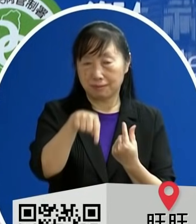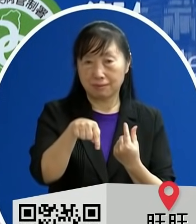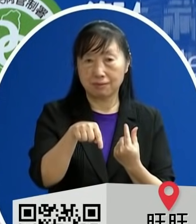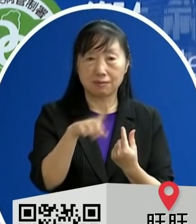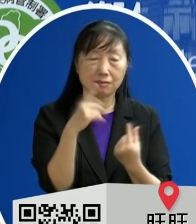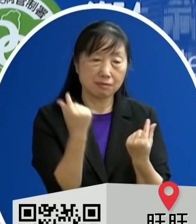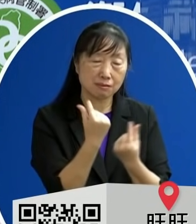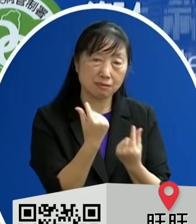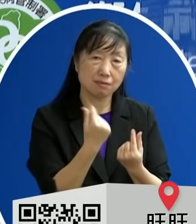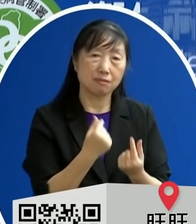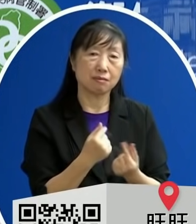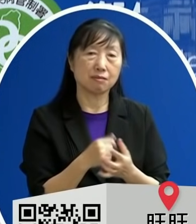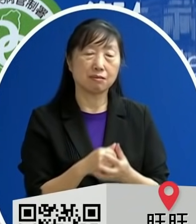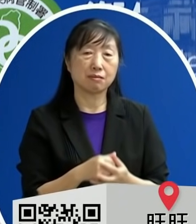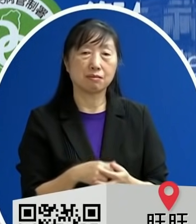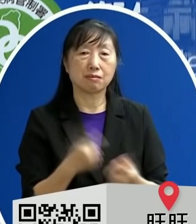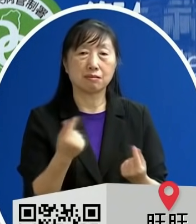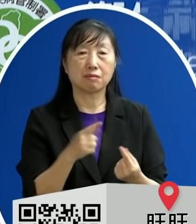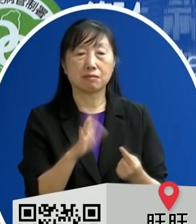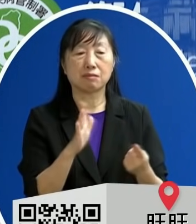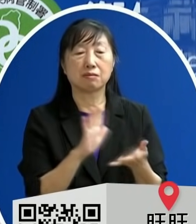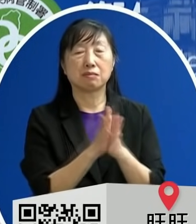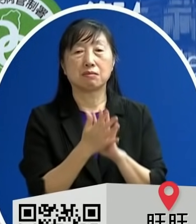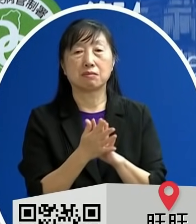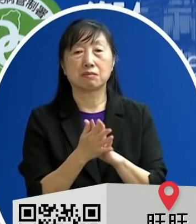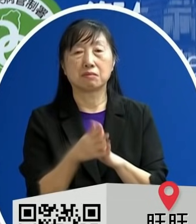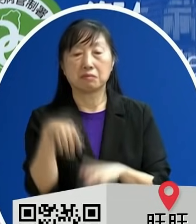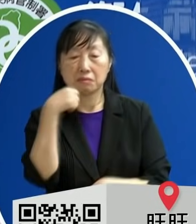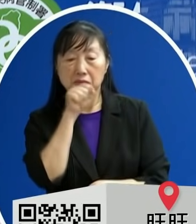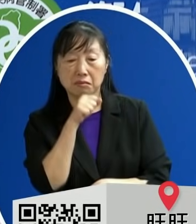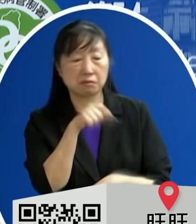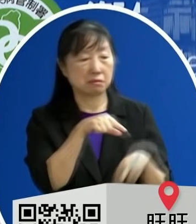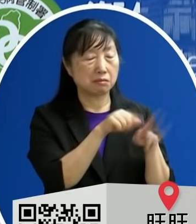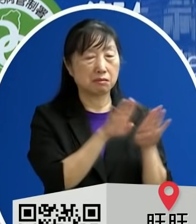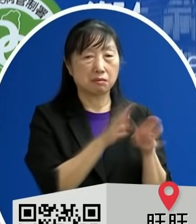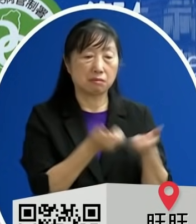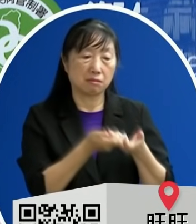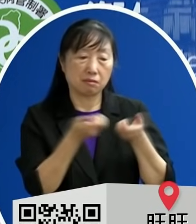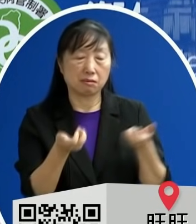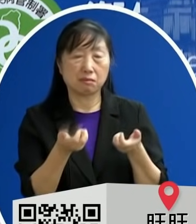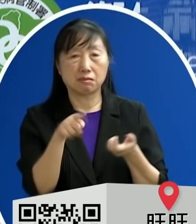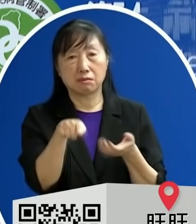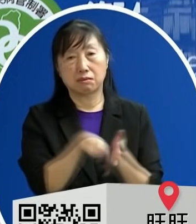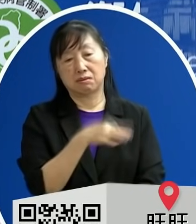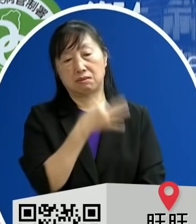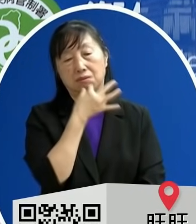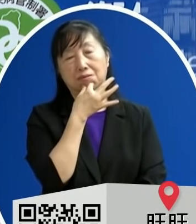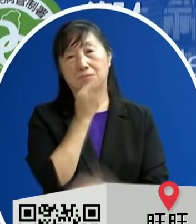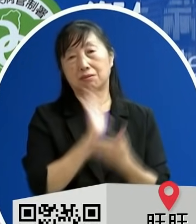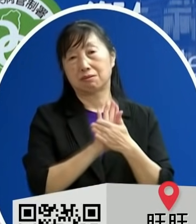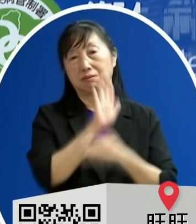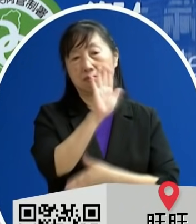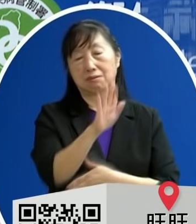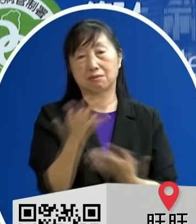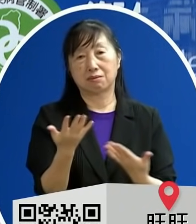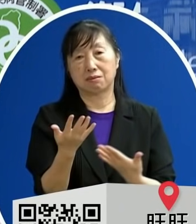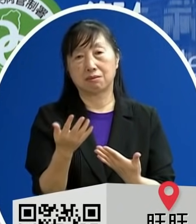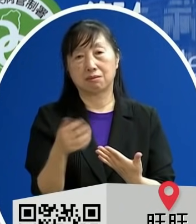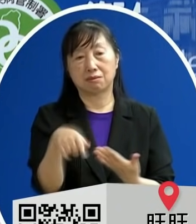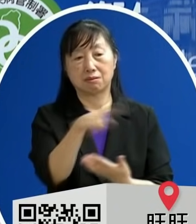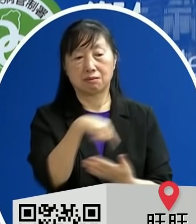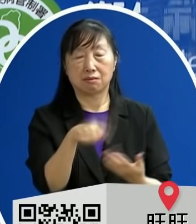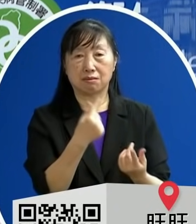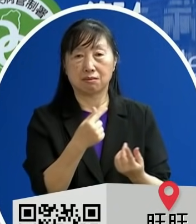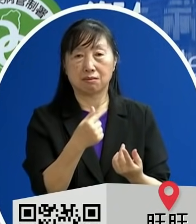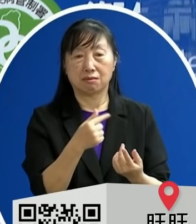是有一点像是做一点区隔那这恐怕会造成以后大家都造成这样的一个